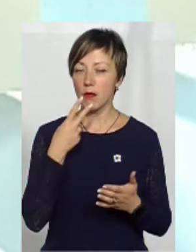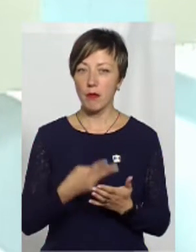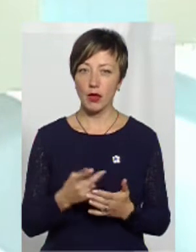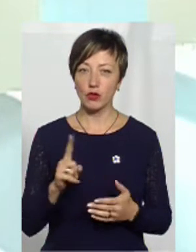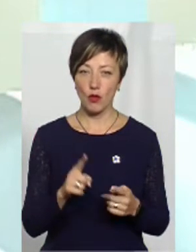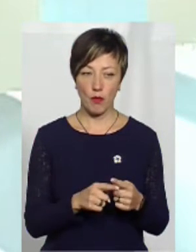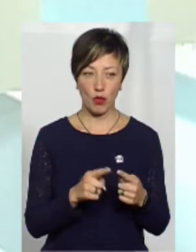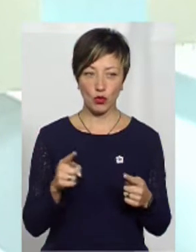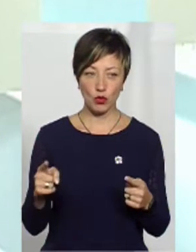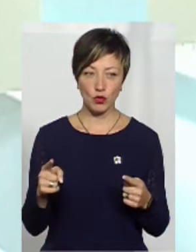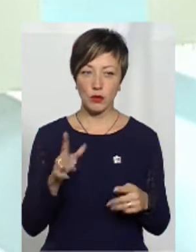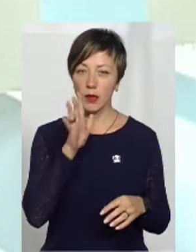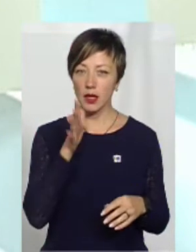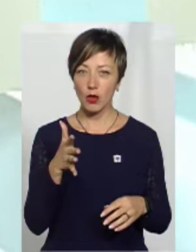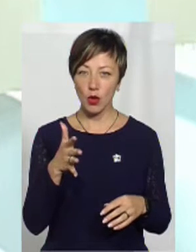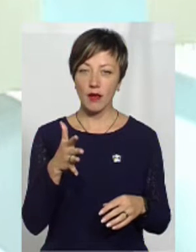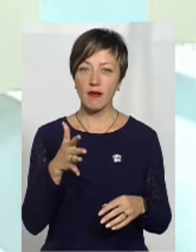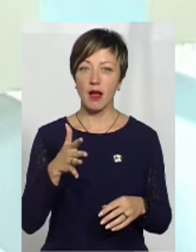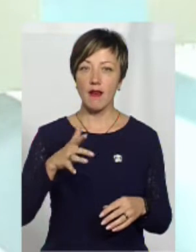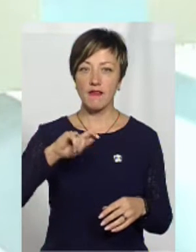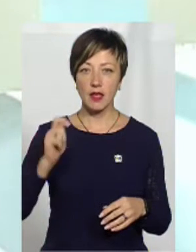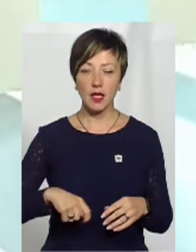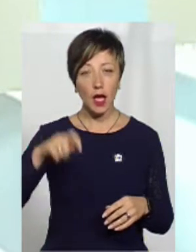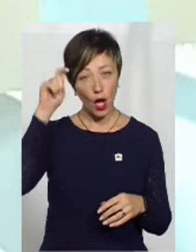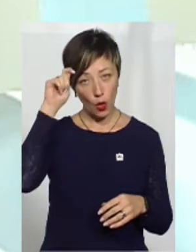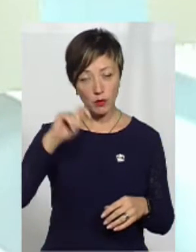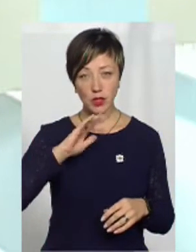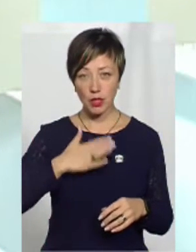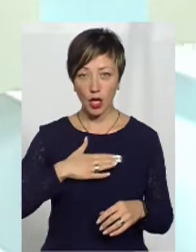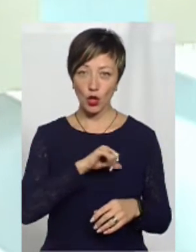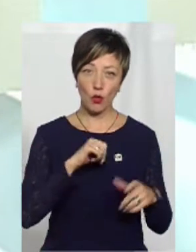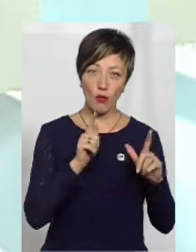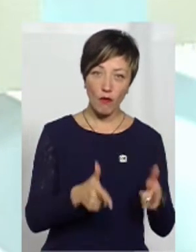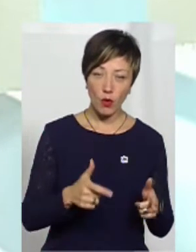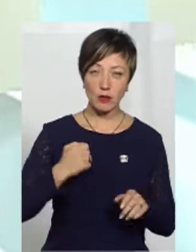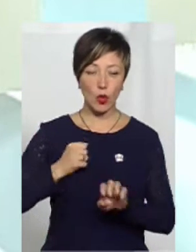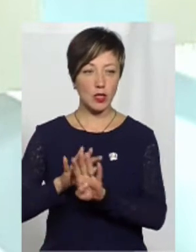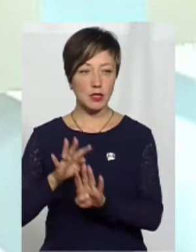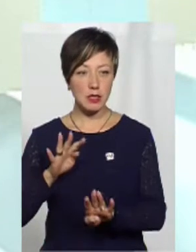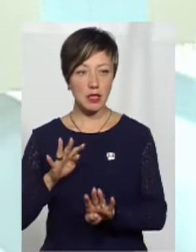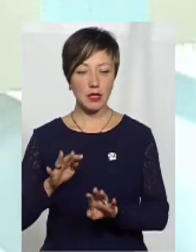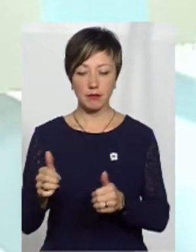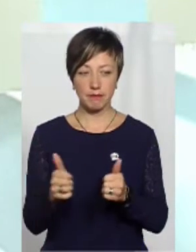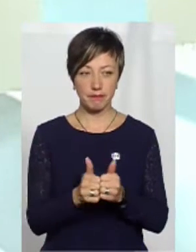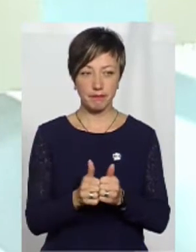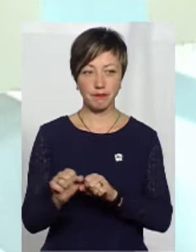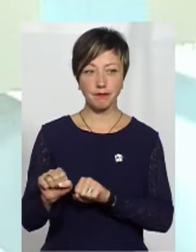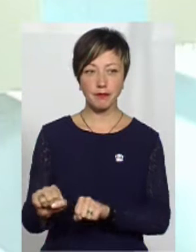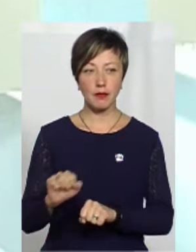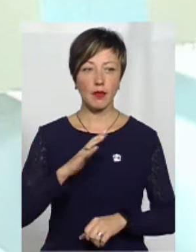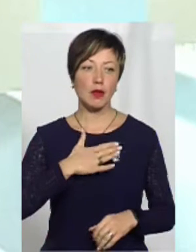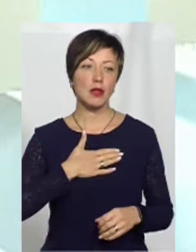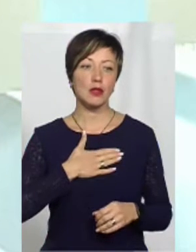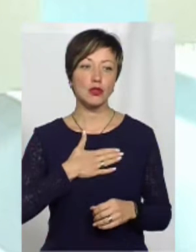що впродовж 5 років війни хлопці наші, як добровольці, так і Збройні сили, стояли пліч-опліч на наших